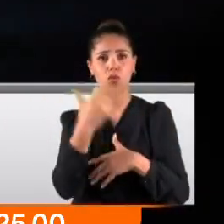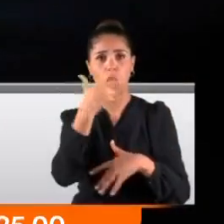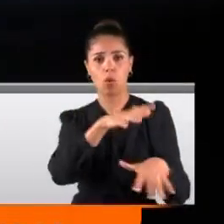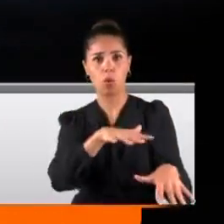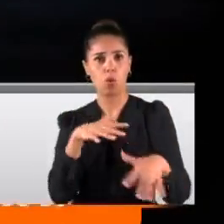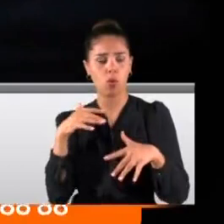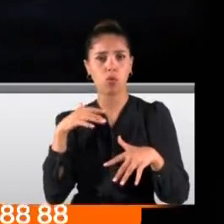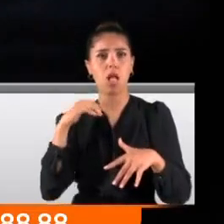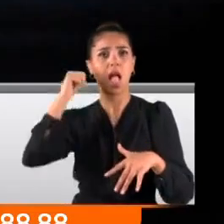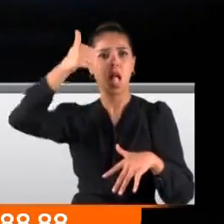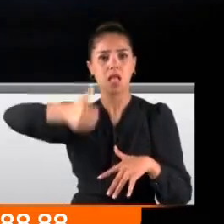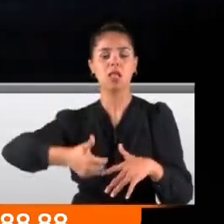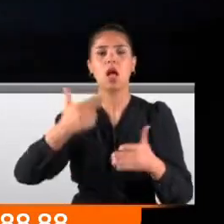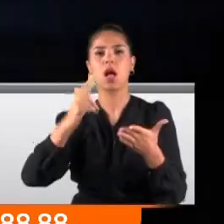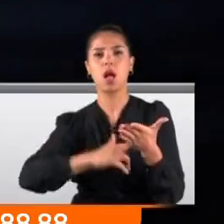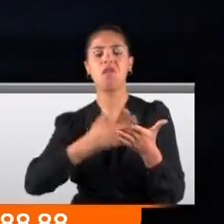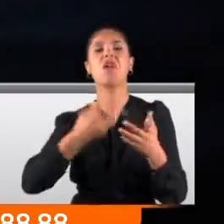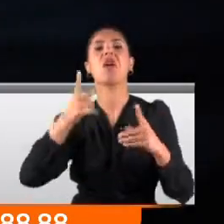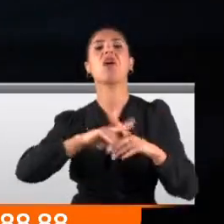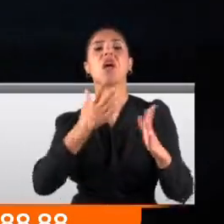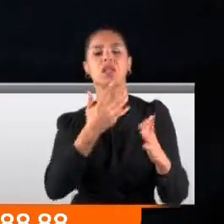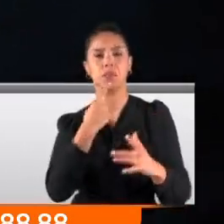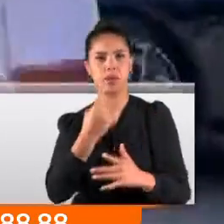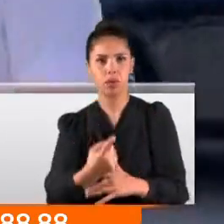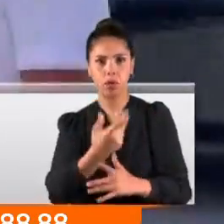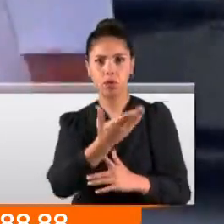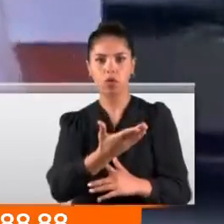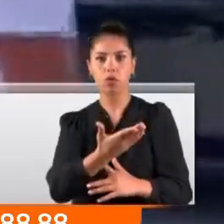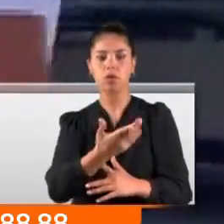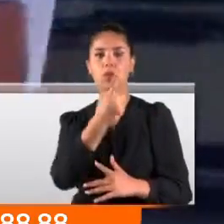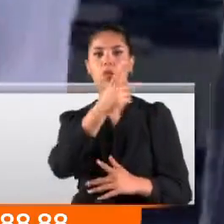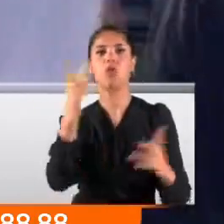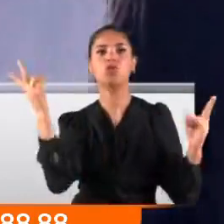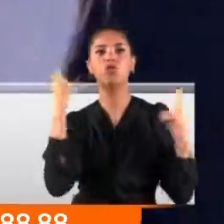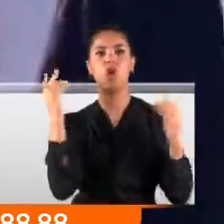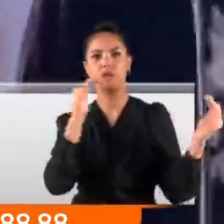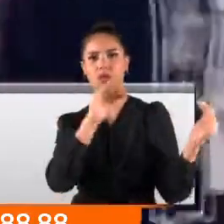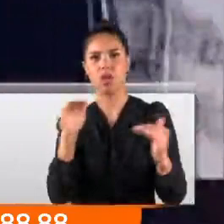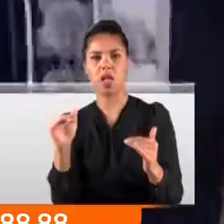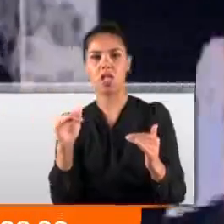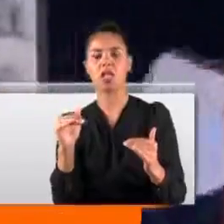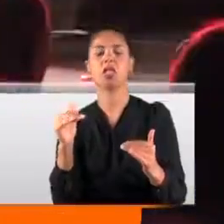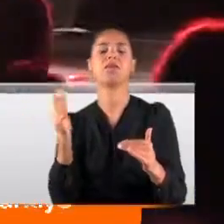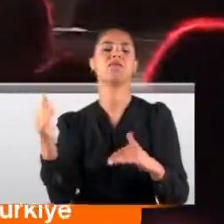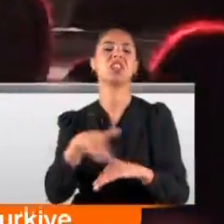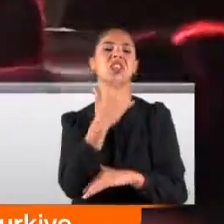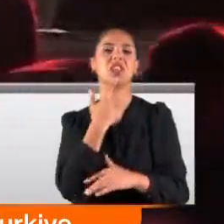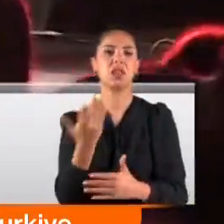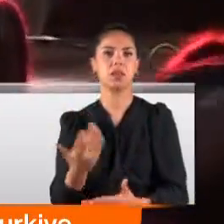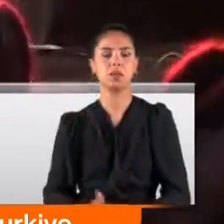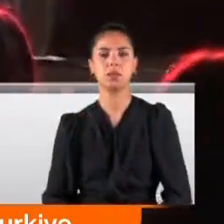konserle ertesi günkü aile kahvaltısına katılmadığını söyledi ve artist artist geldi numarasını yaptı gitti dedi.